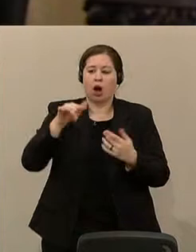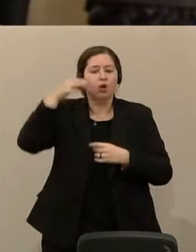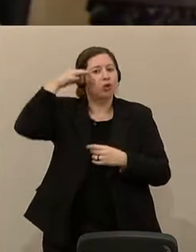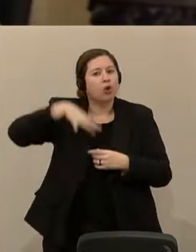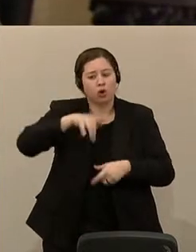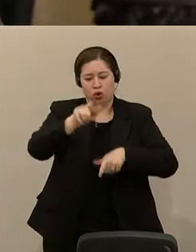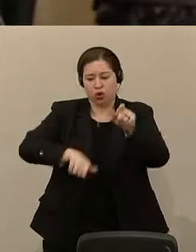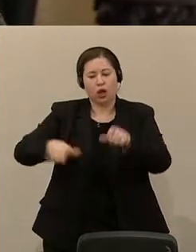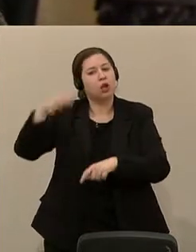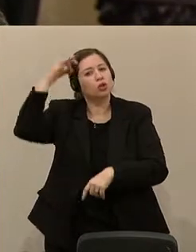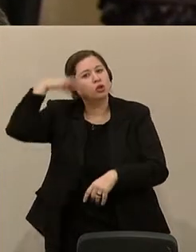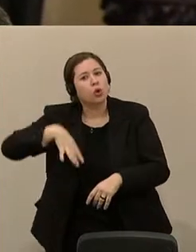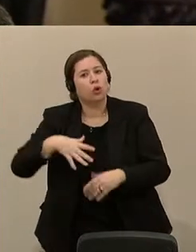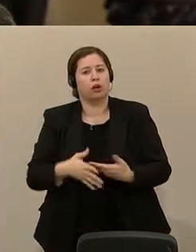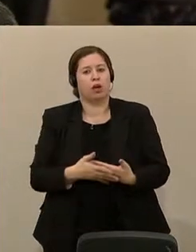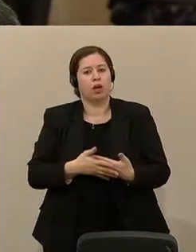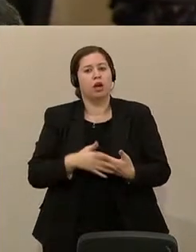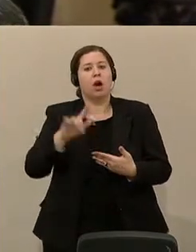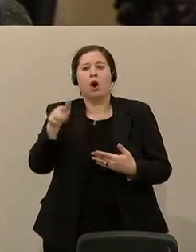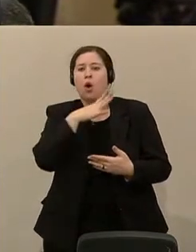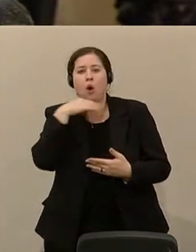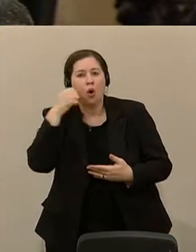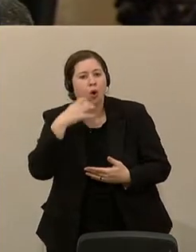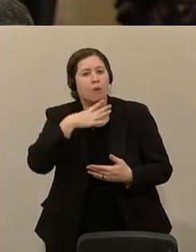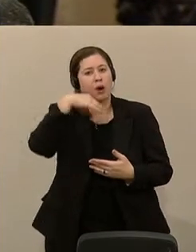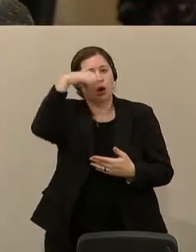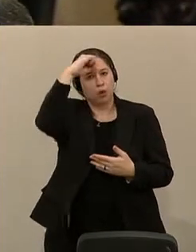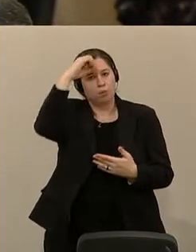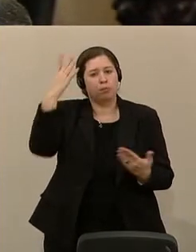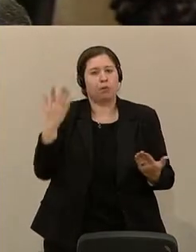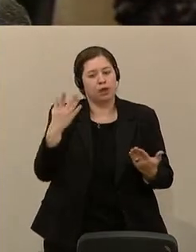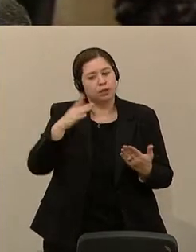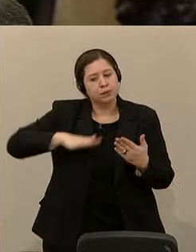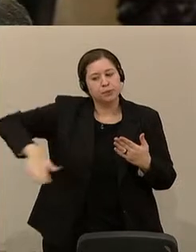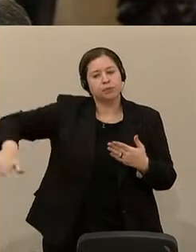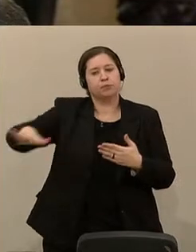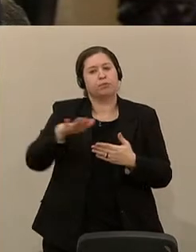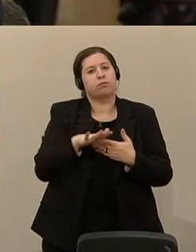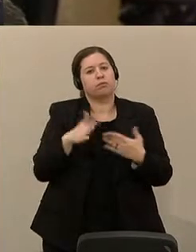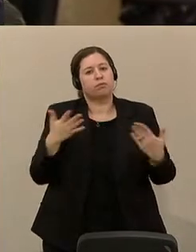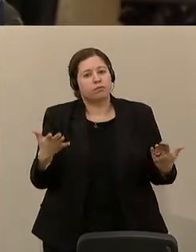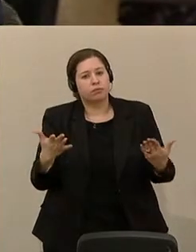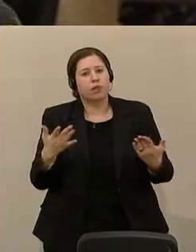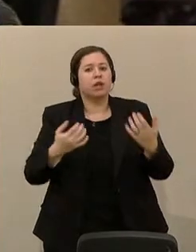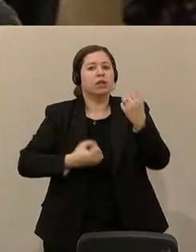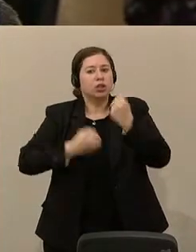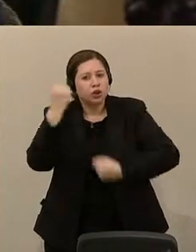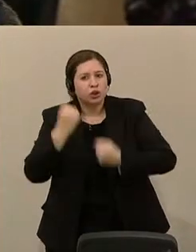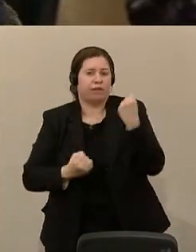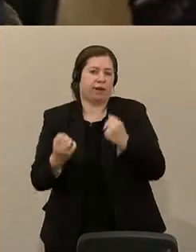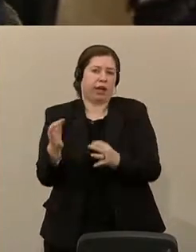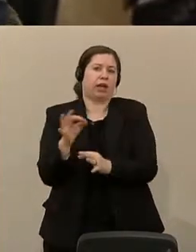Töchter, Söhne, Großmütter, Großväter, die hier teils einen schwierigen Tod